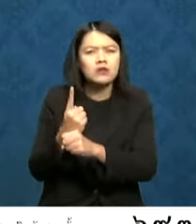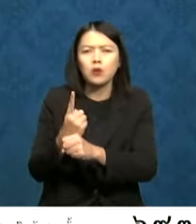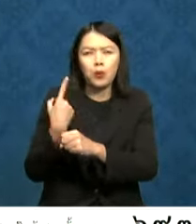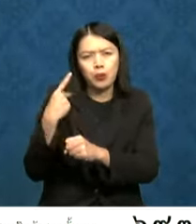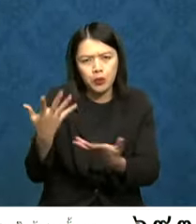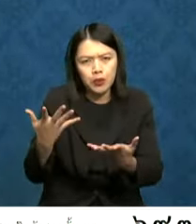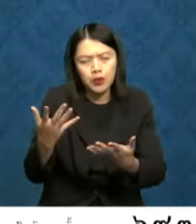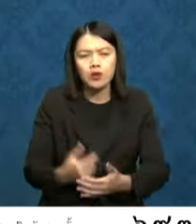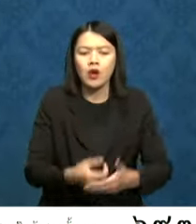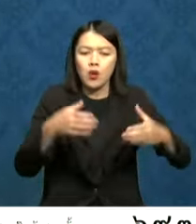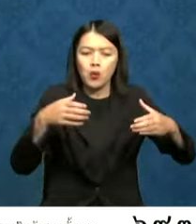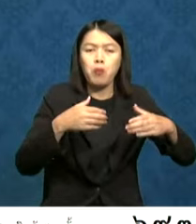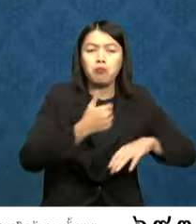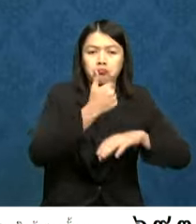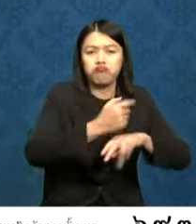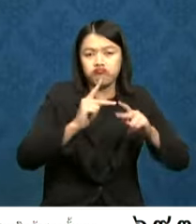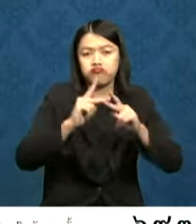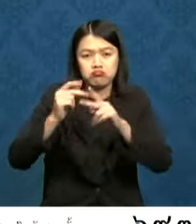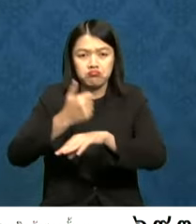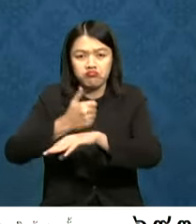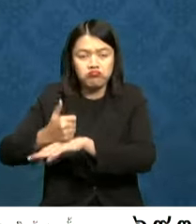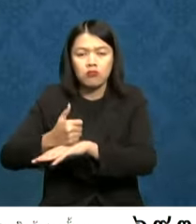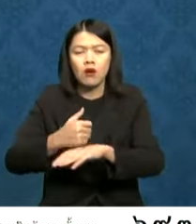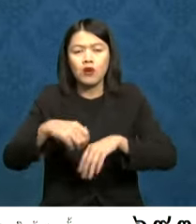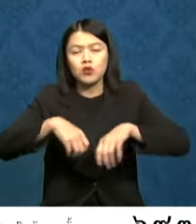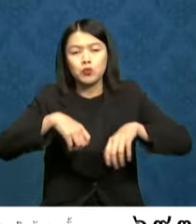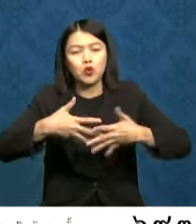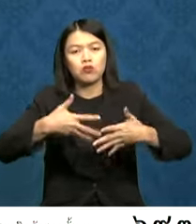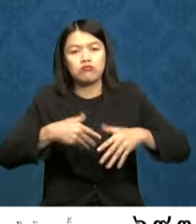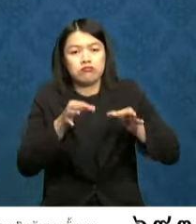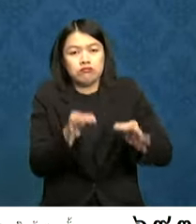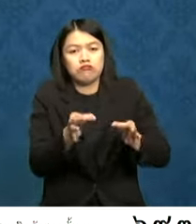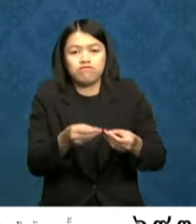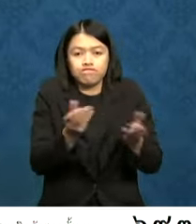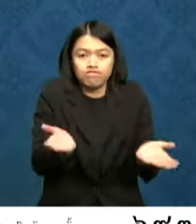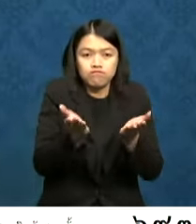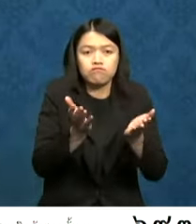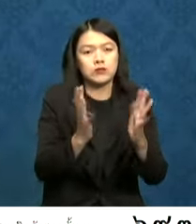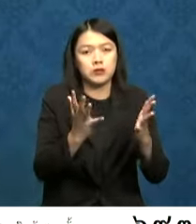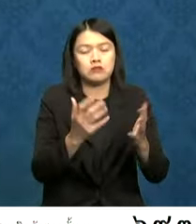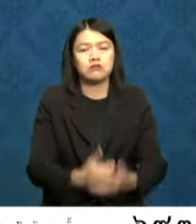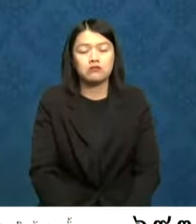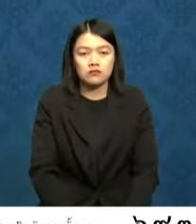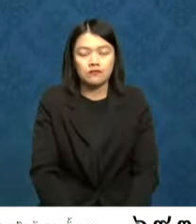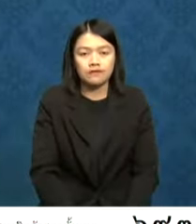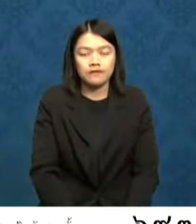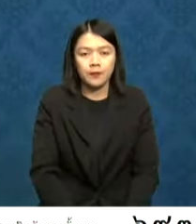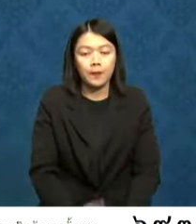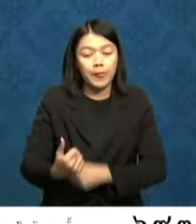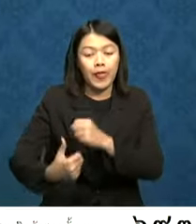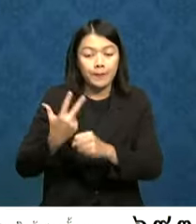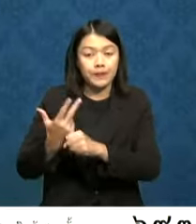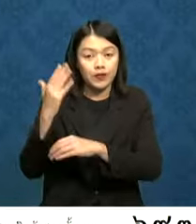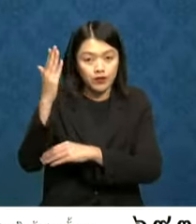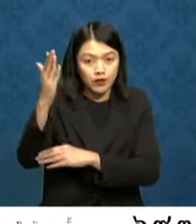จากการฟอร์มคณะรัฐมนตรีที่ไม่มีประชาชนอยู่ในสมการการตัดสินใจในการจัดตั้งรัฐบาลและต่อมาที่ 3ปีต่อจาก